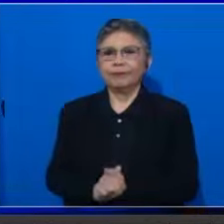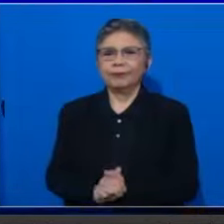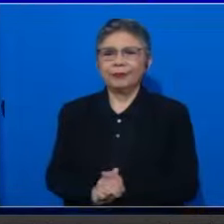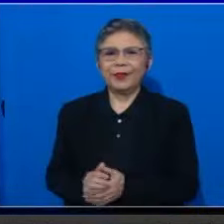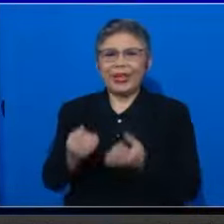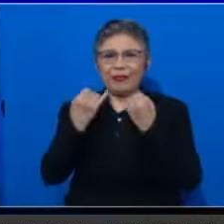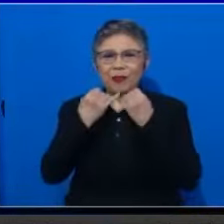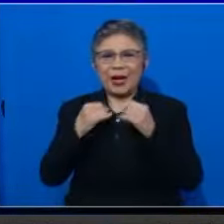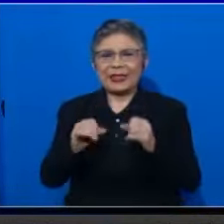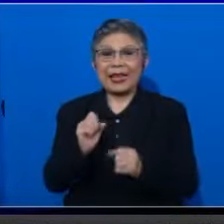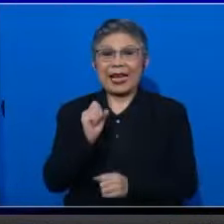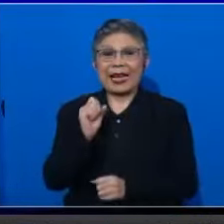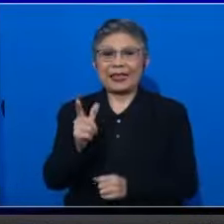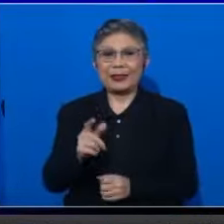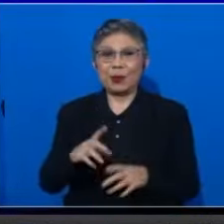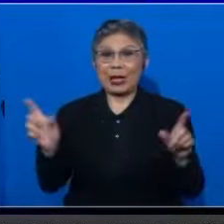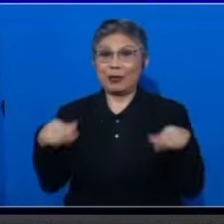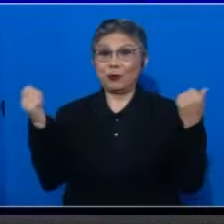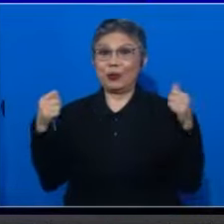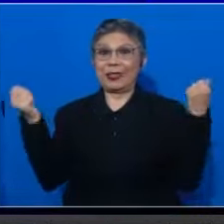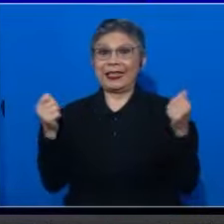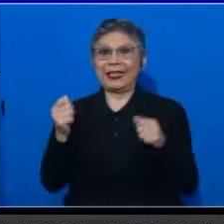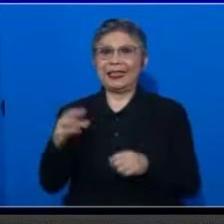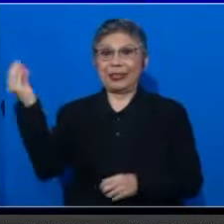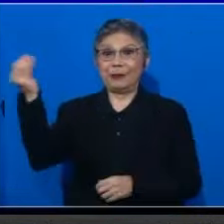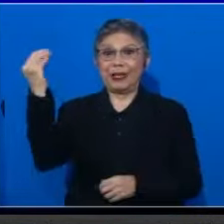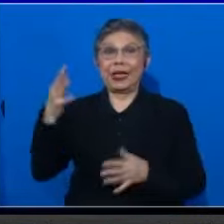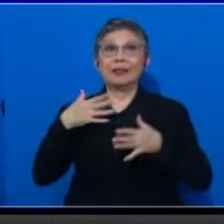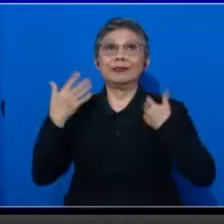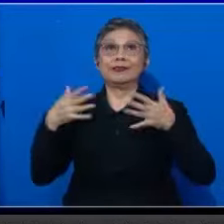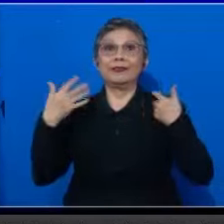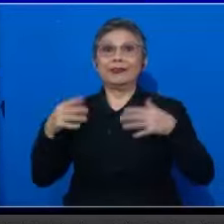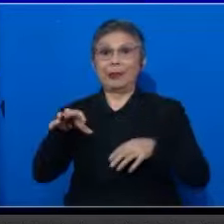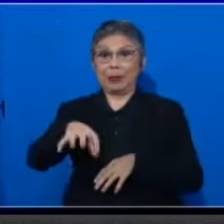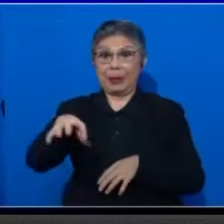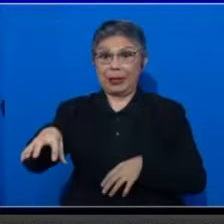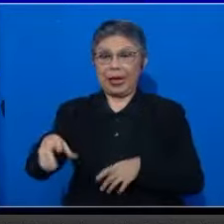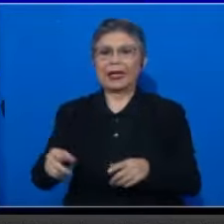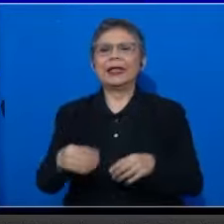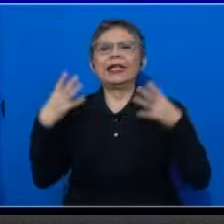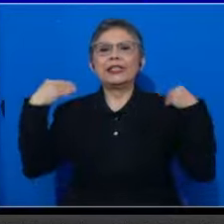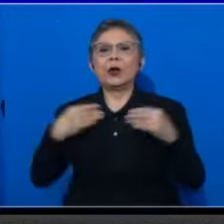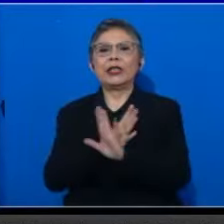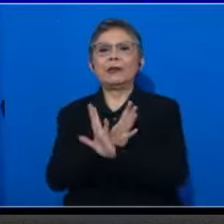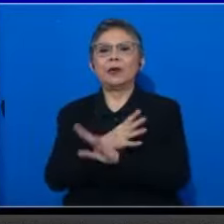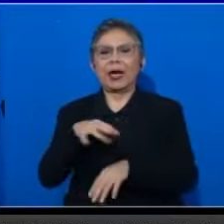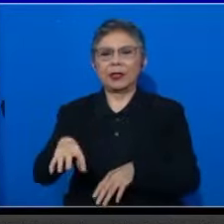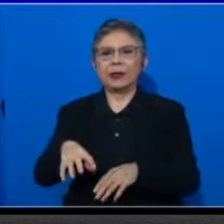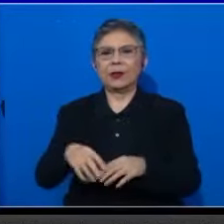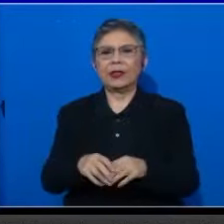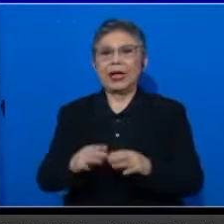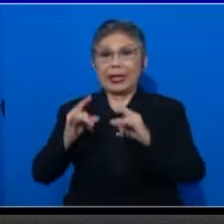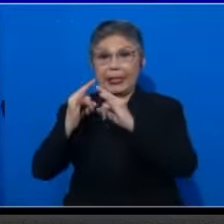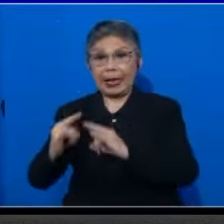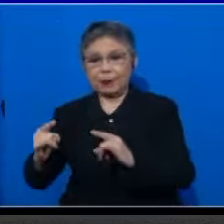Kita ke informasi berikutnya, ingin menghabiskan libur panjang akhir pekan di tempat wisata yang sejuk dengan berbagai wahana. Nah, di Jawa Timur ada tempat wisata outing camp di